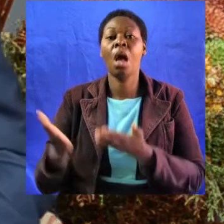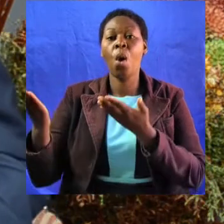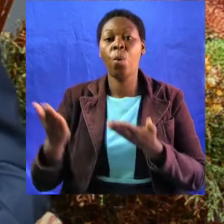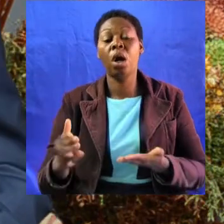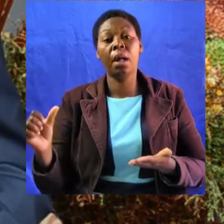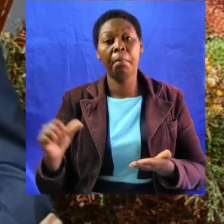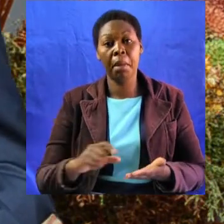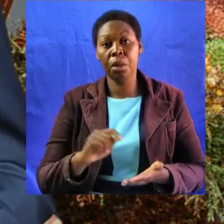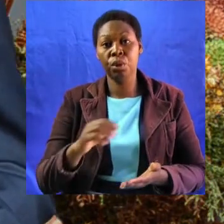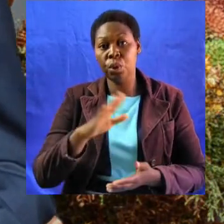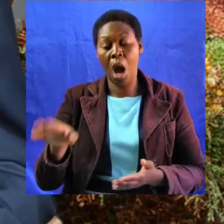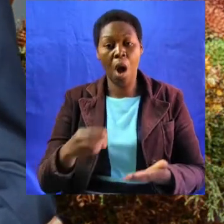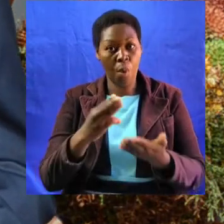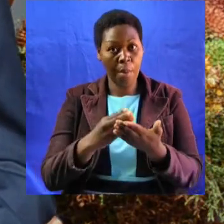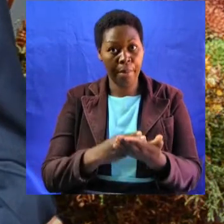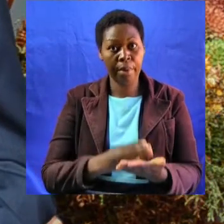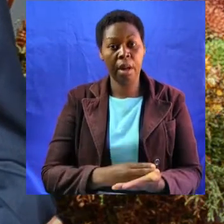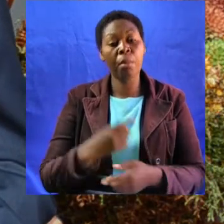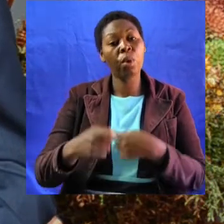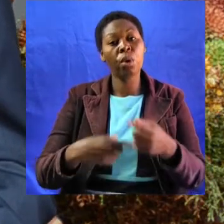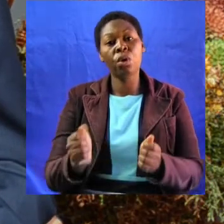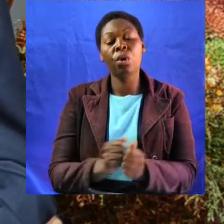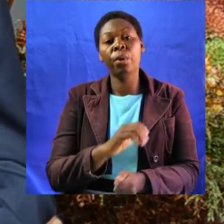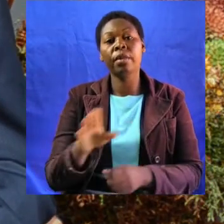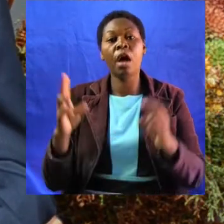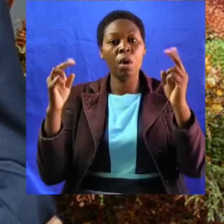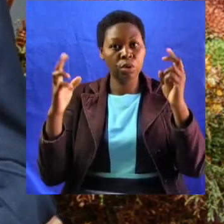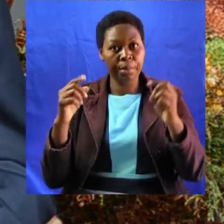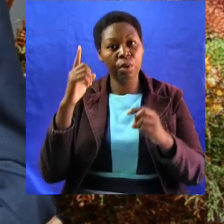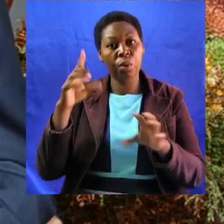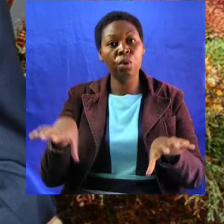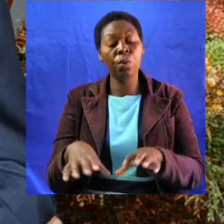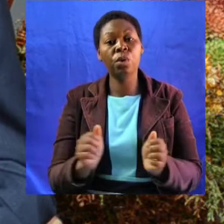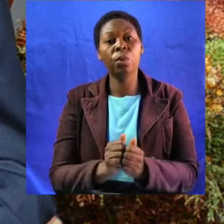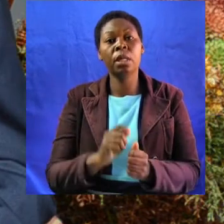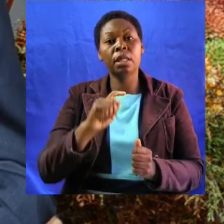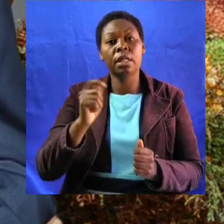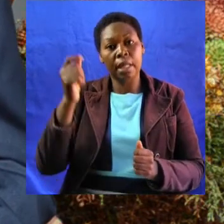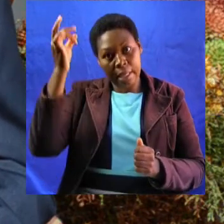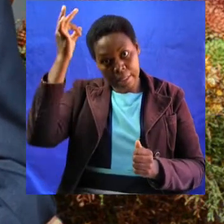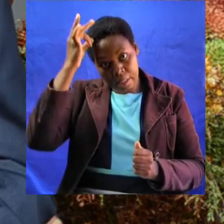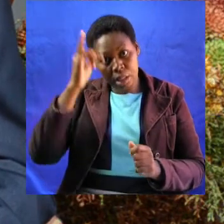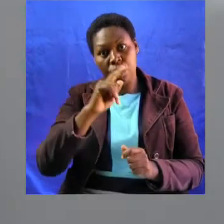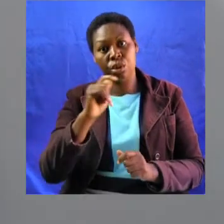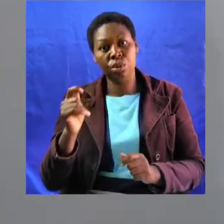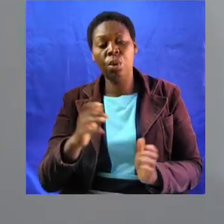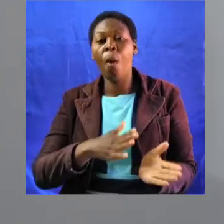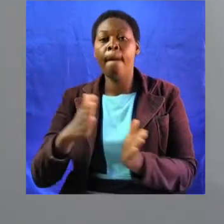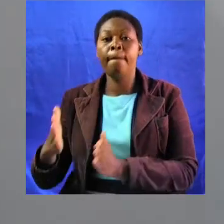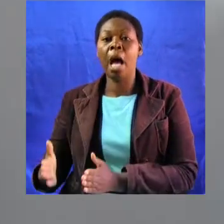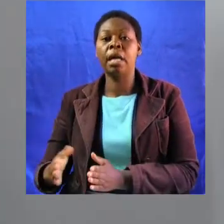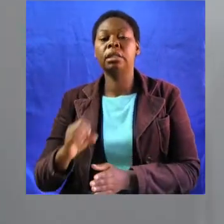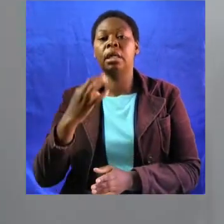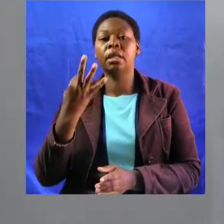Tino mchingamidzai zvakare vatereri. Tiri kuenderera mberi nehurukuro yedu. Mwari vanoshanda kunyangwe nemadzimambo. Part 3. Saka